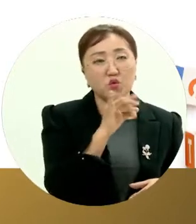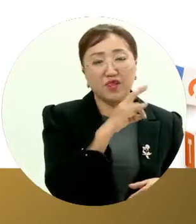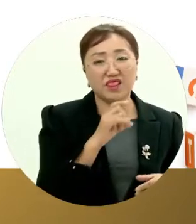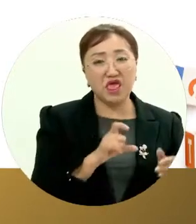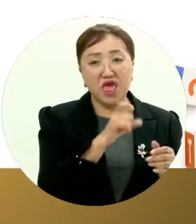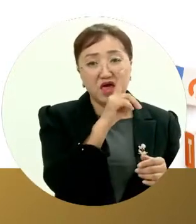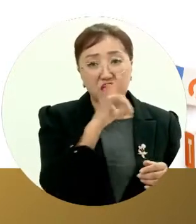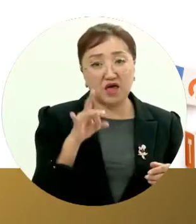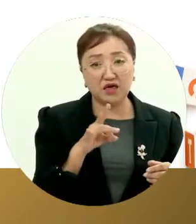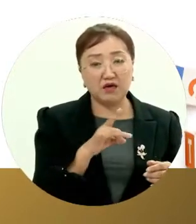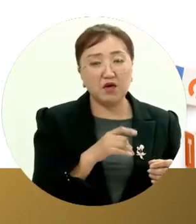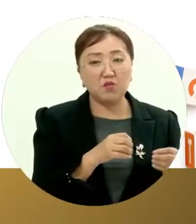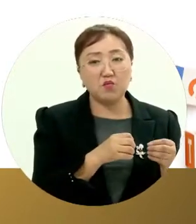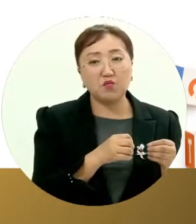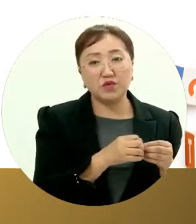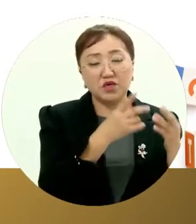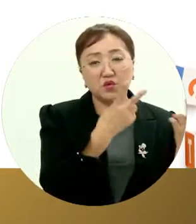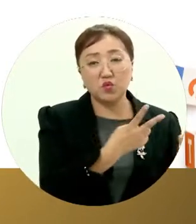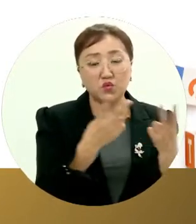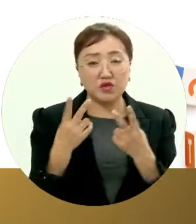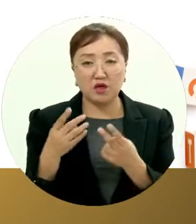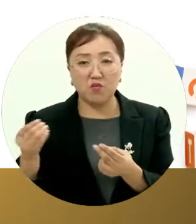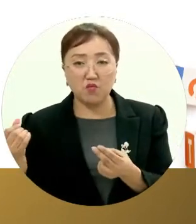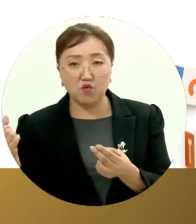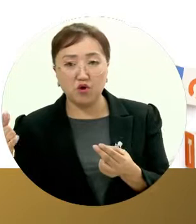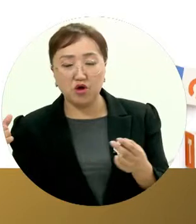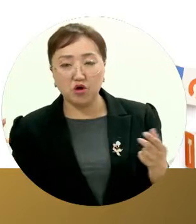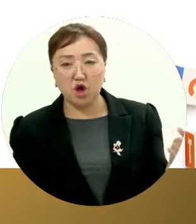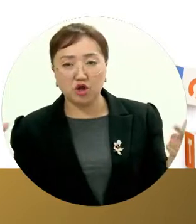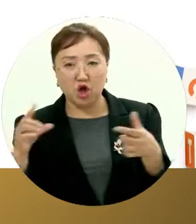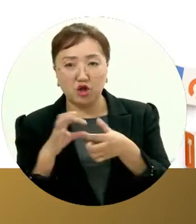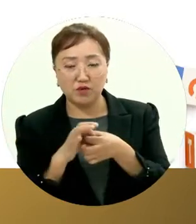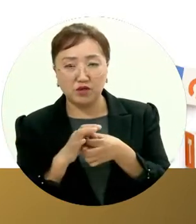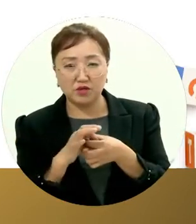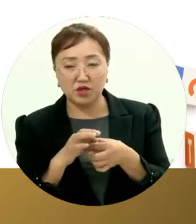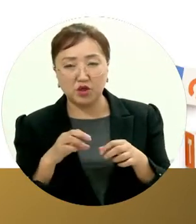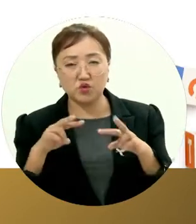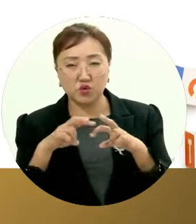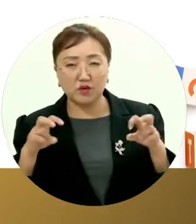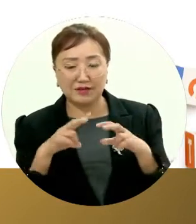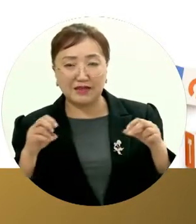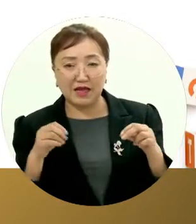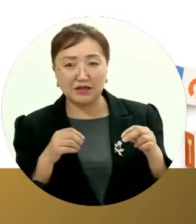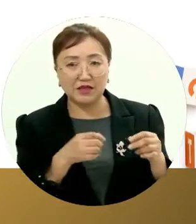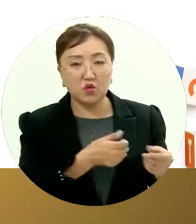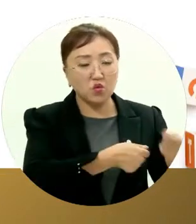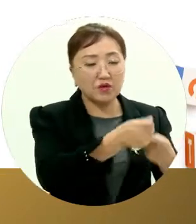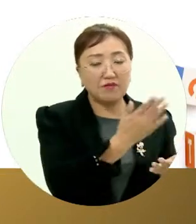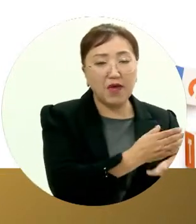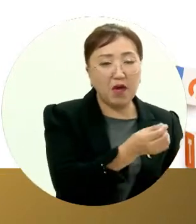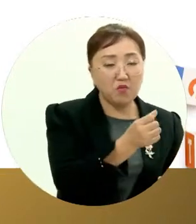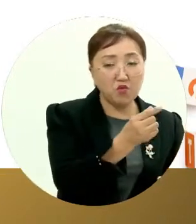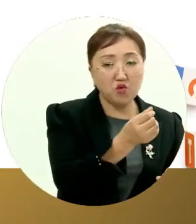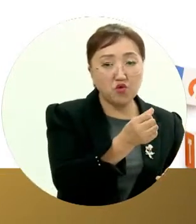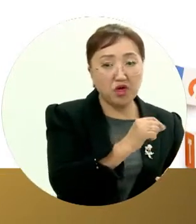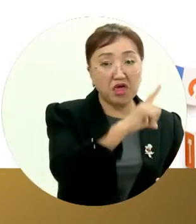мөнгөний тоог хэмжээ, бүтээгдэхүүн үйлчилгээний үнийн түвшинд нөлөөлдөг болохыг судлаад, гүйлгэнд байгаа мөнгөний